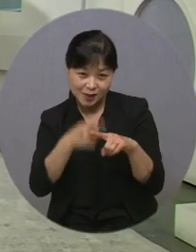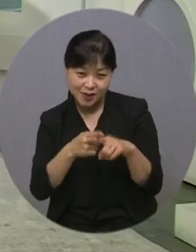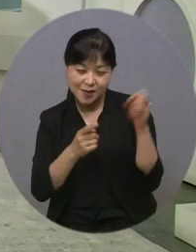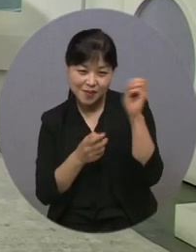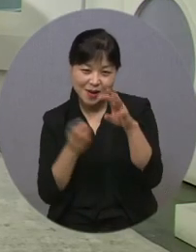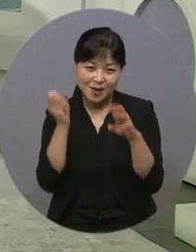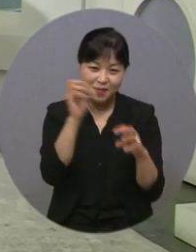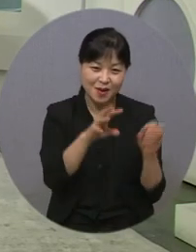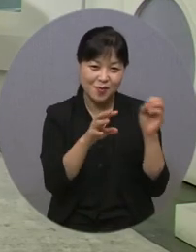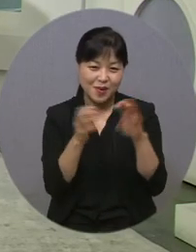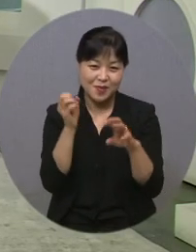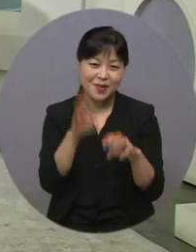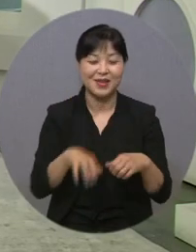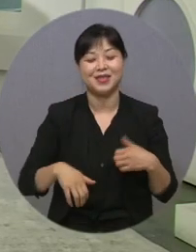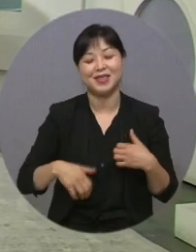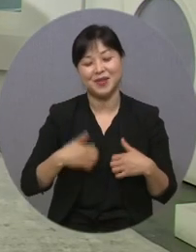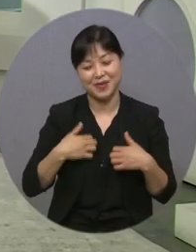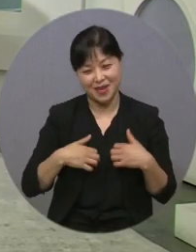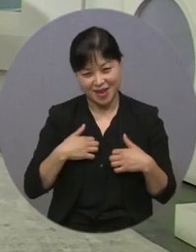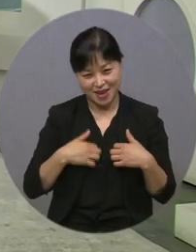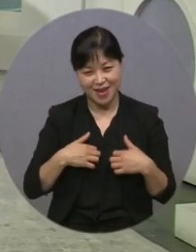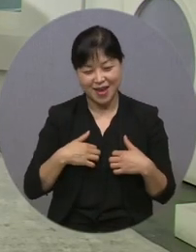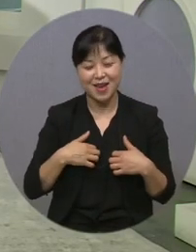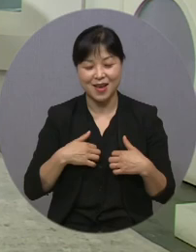마블링처럼 집어넣죠. 제조된 유머.